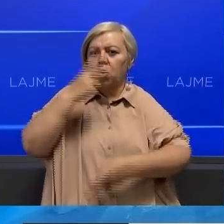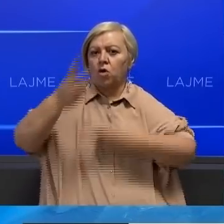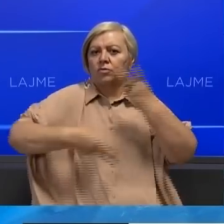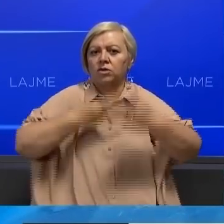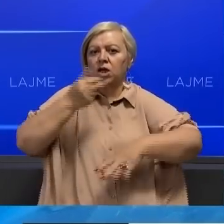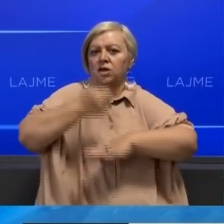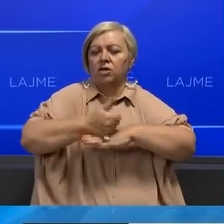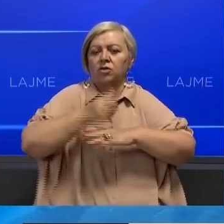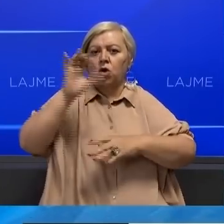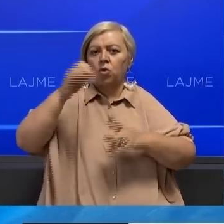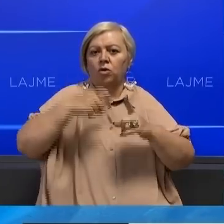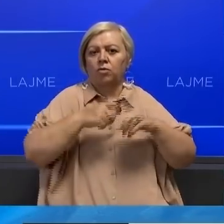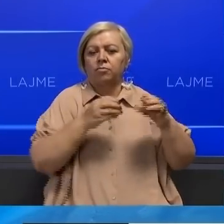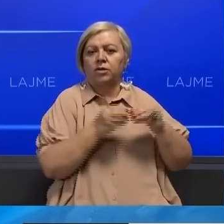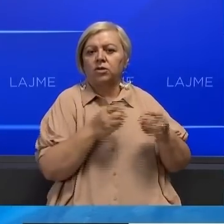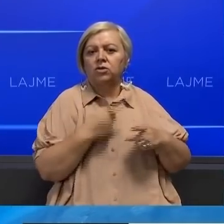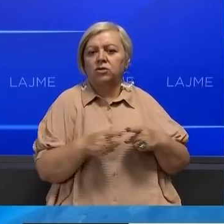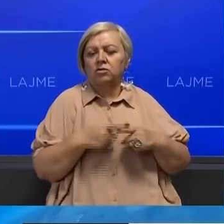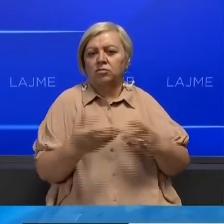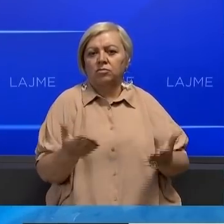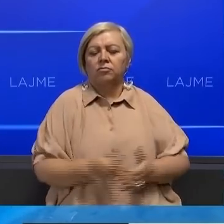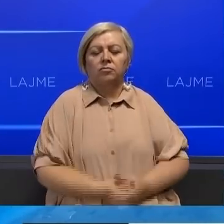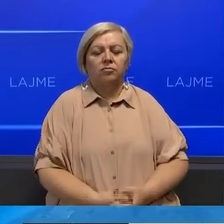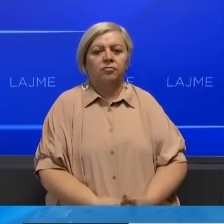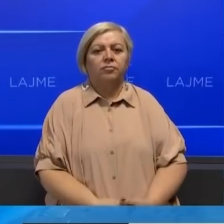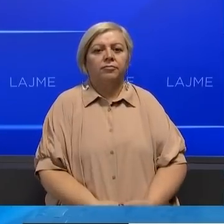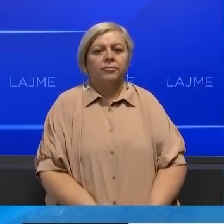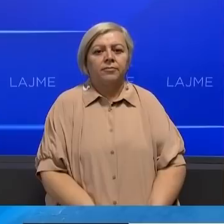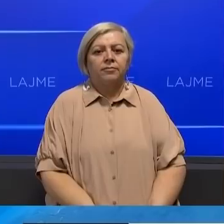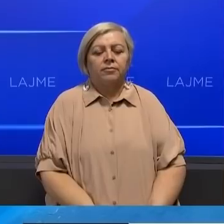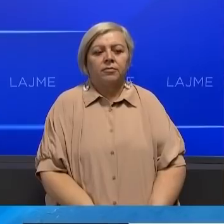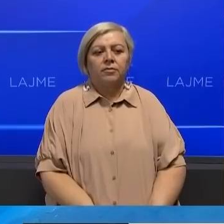të lartë të OKB-s për këtë çështje, Bexhet?